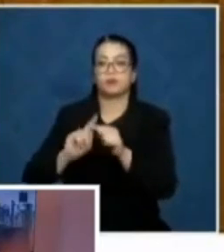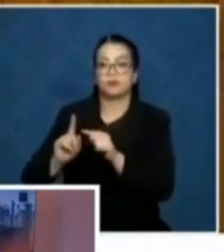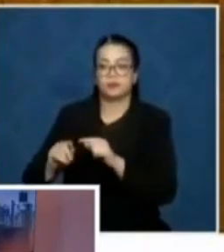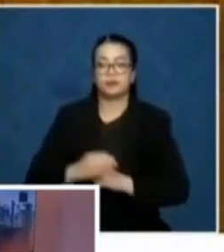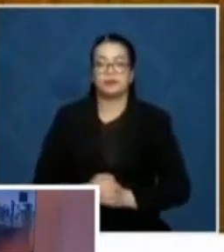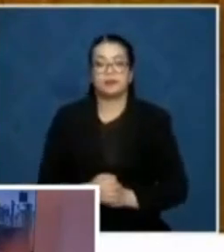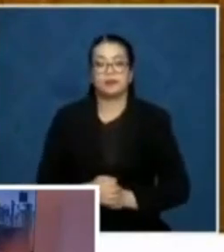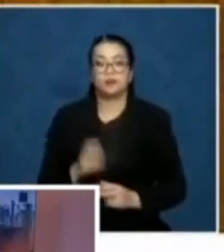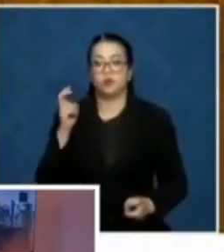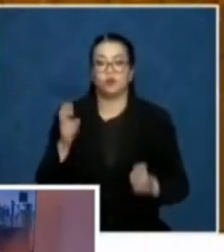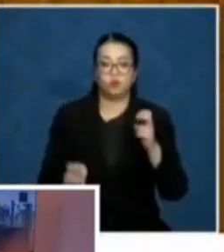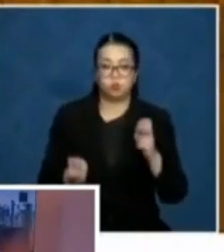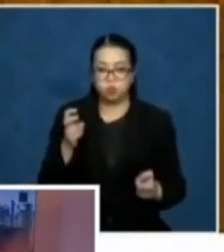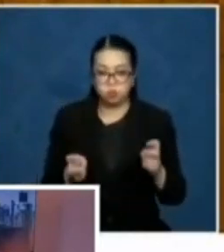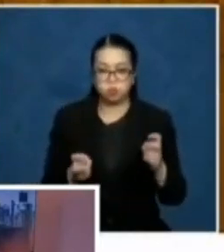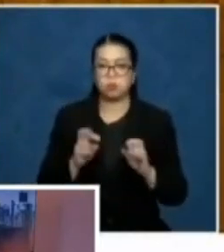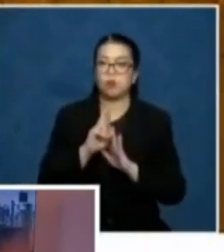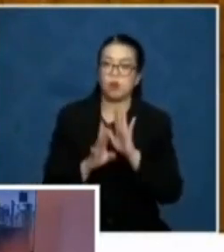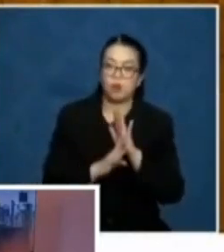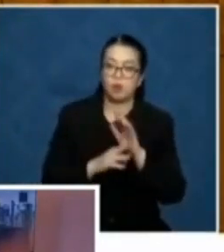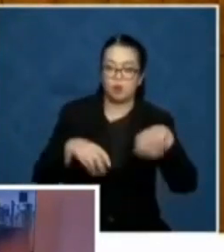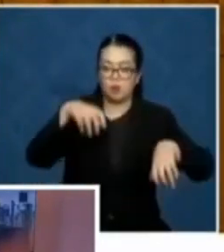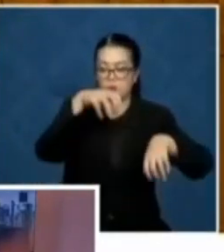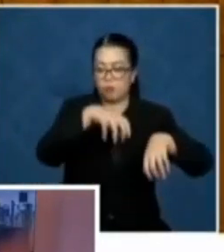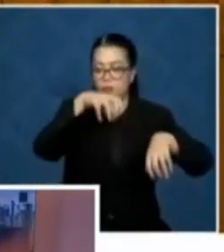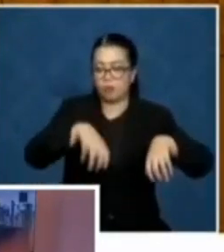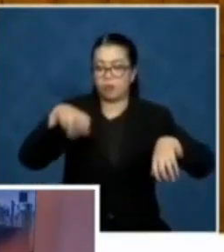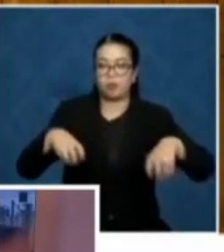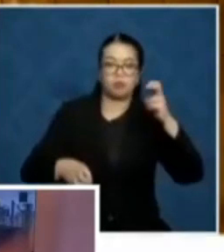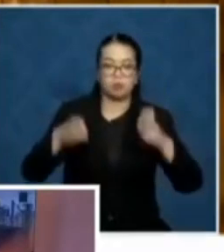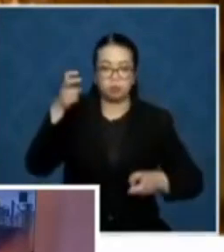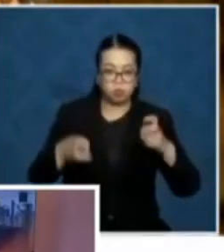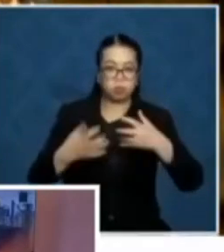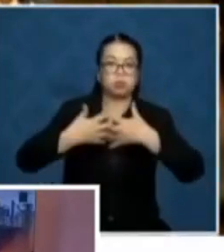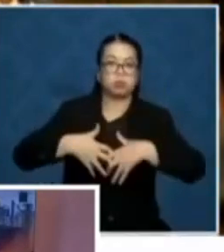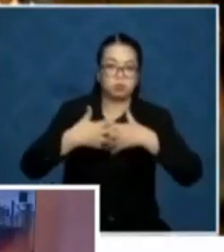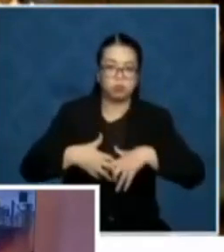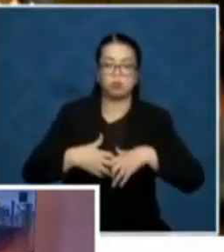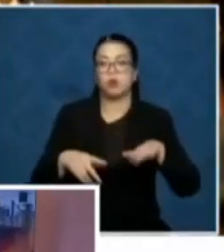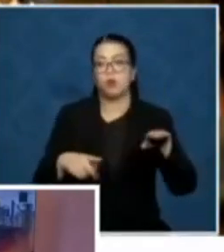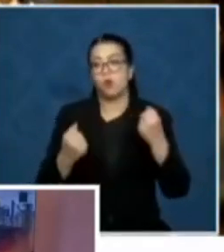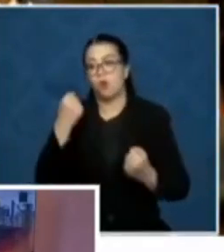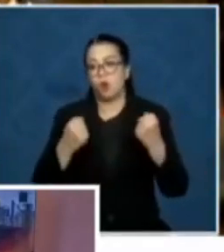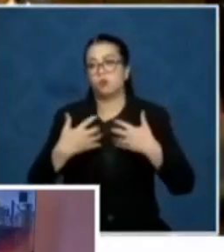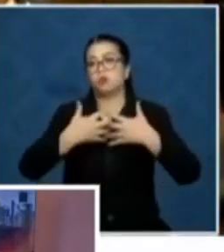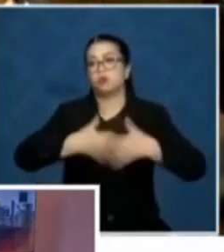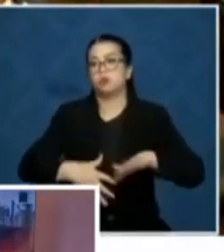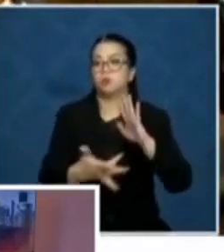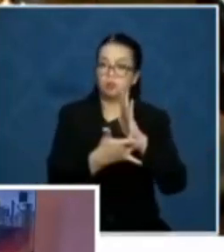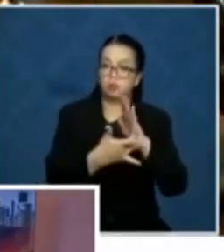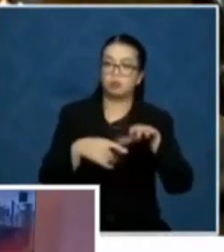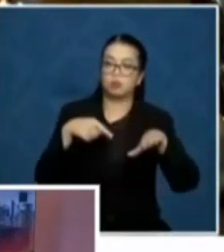งแต่ว่าของแบบนี้มันจะบอกว่าฝ่ายค้านเขาดีแต่พูดหรืออะไรเงี้ยเวลาปฏิบัติจริงแล้วอย่างเงี้ยมันไม่แฟร์ในแง่หนึ่งก็คือว่า